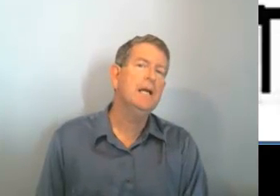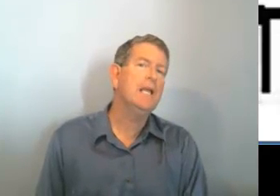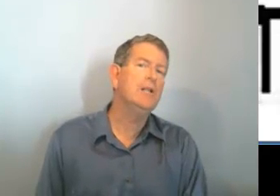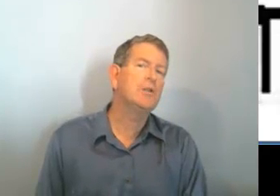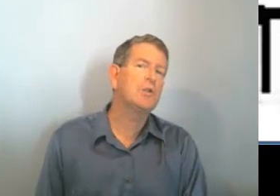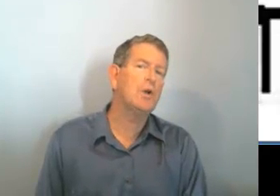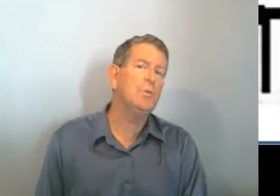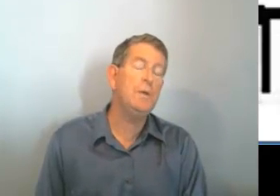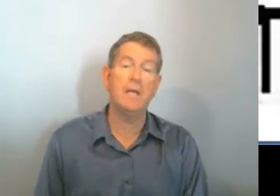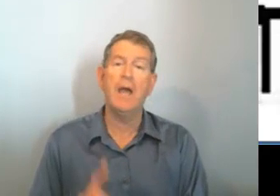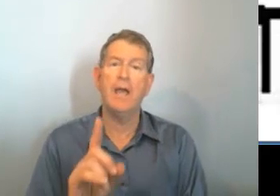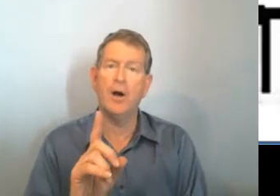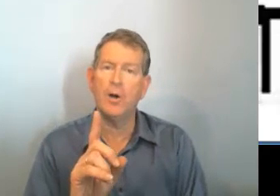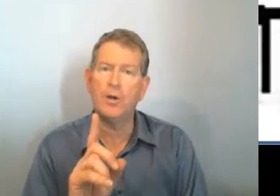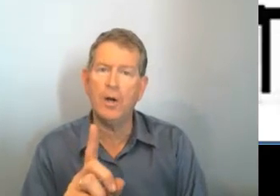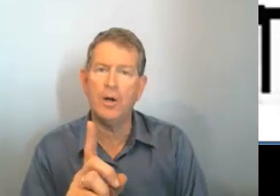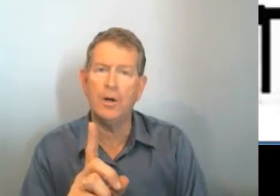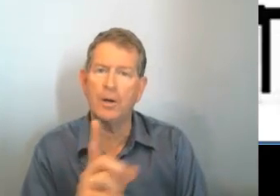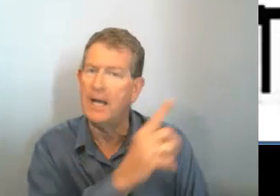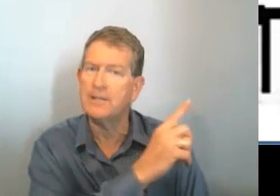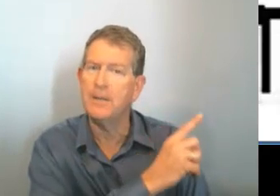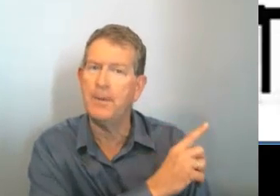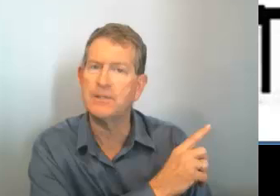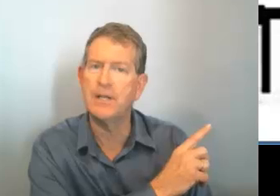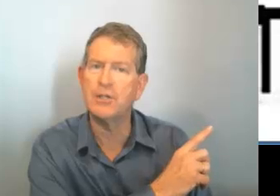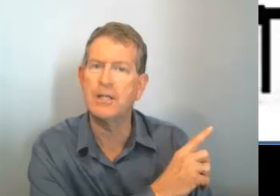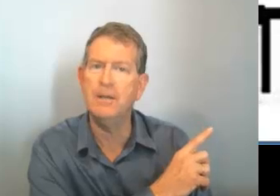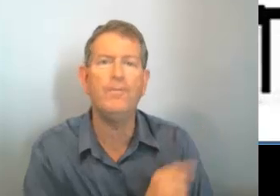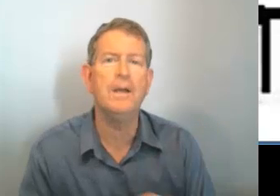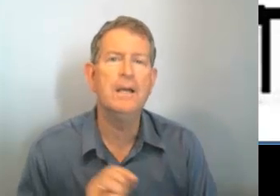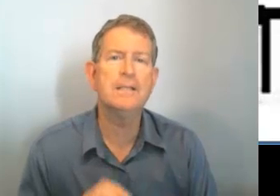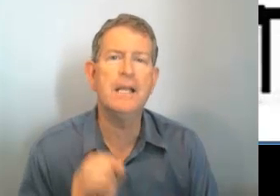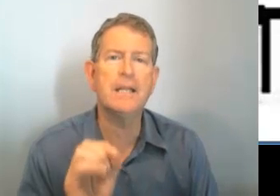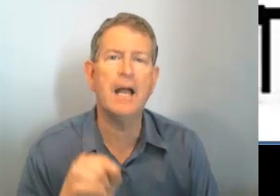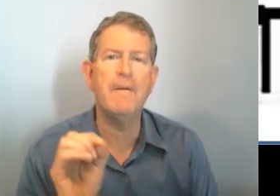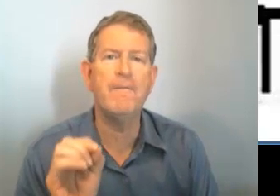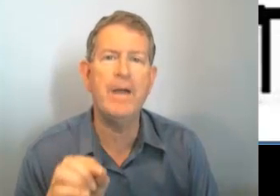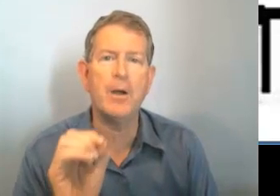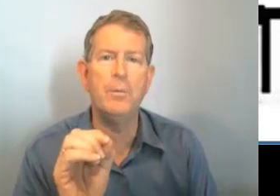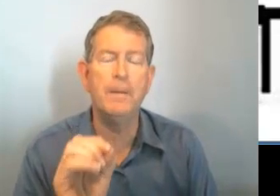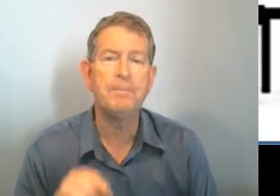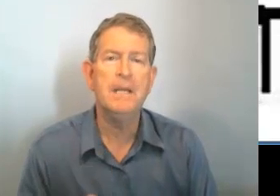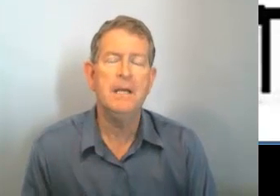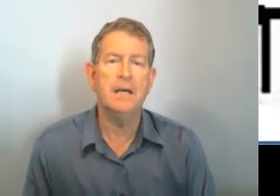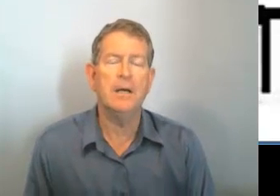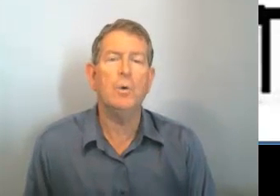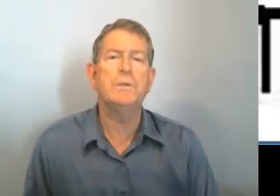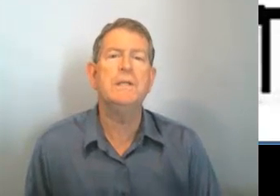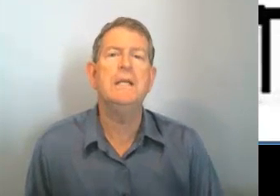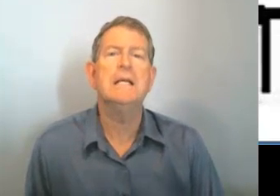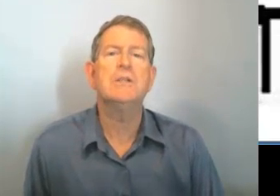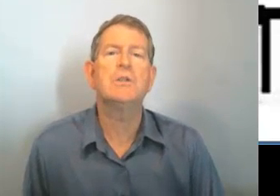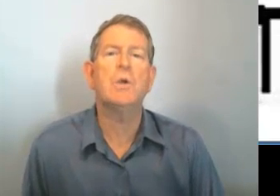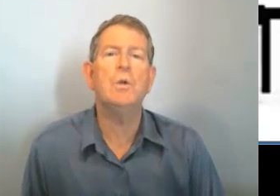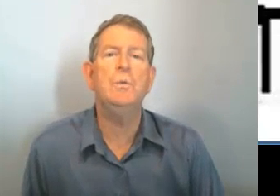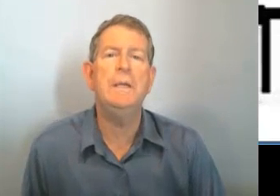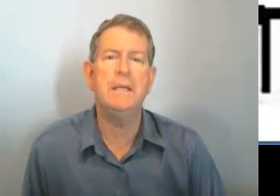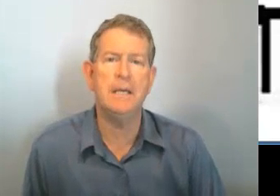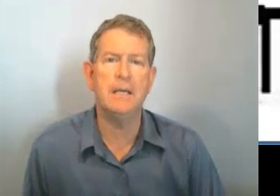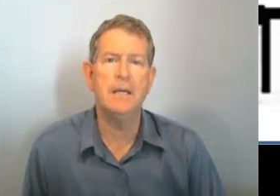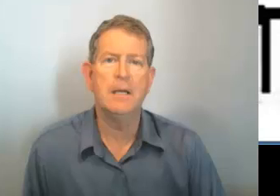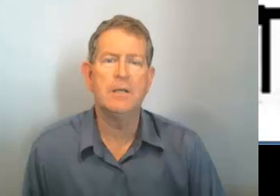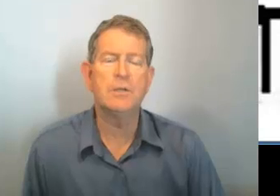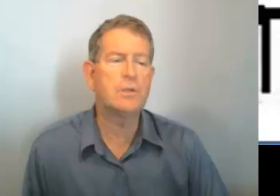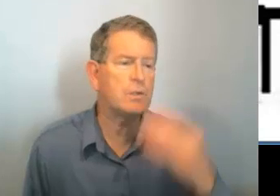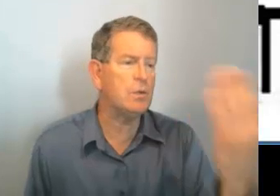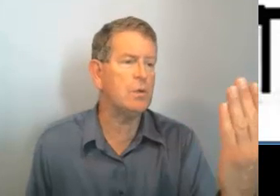s'ennuie. Il s'ennuie. Et encore, là, ce n'est pas un adjectif, c'est un verbe. On dit